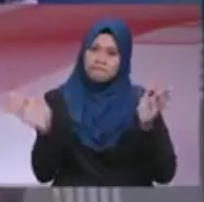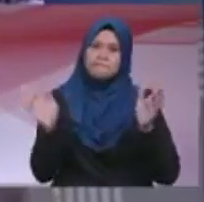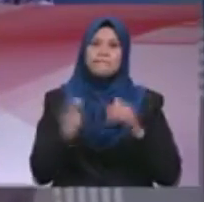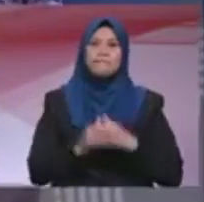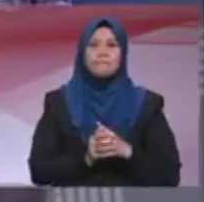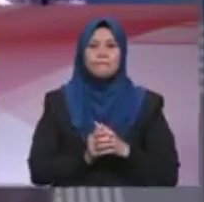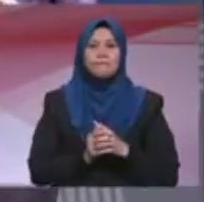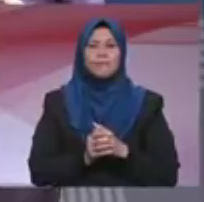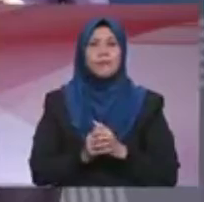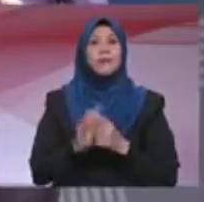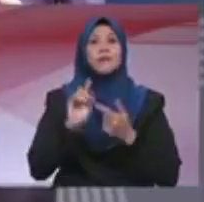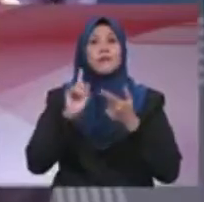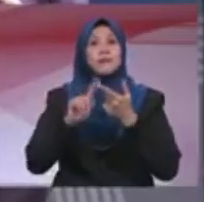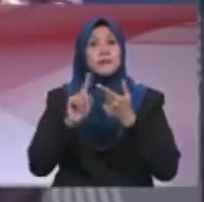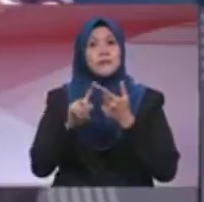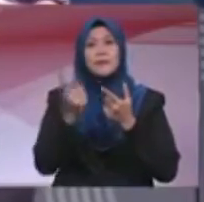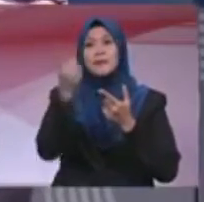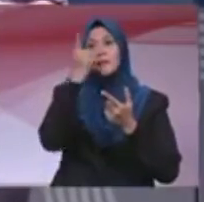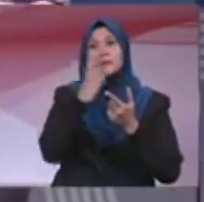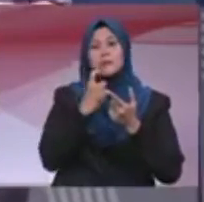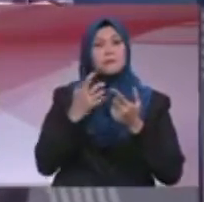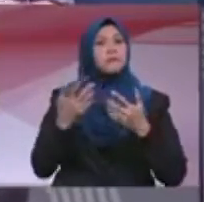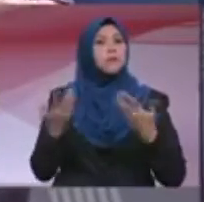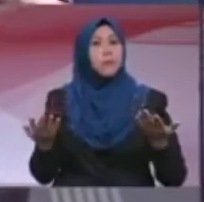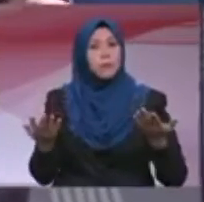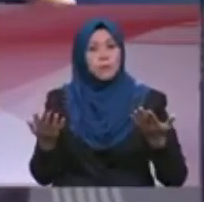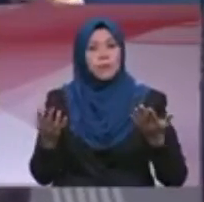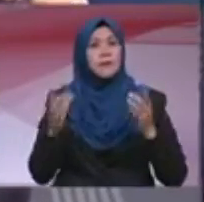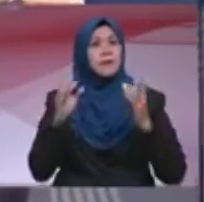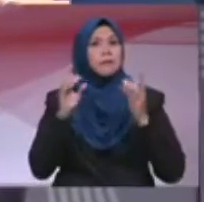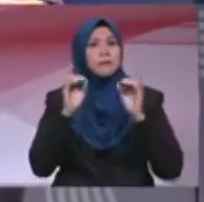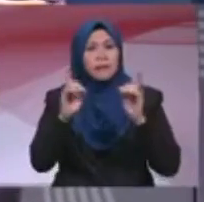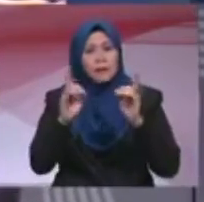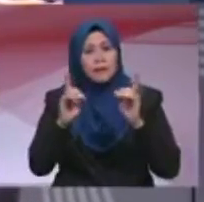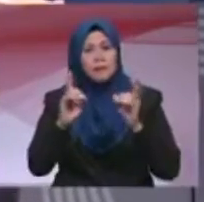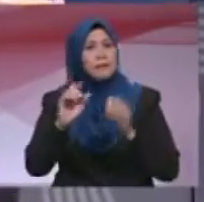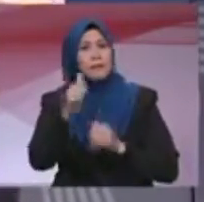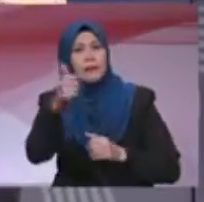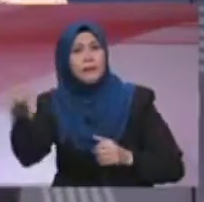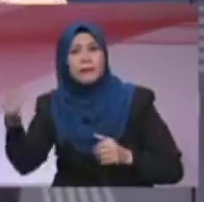ditanya adalah bagaimana pula dengan institusi pendidikan yang lain?